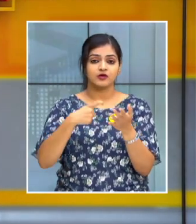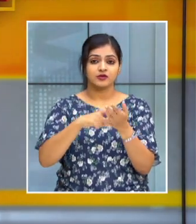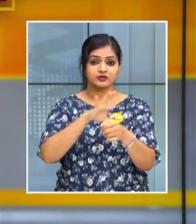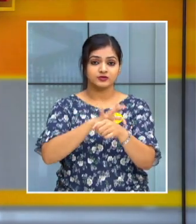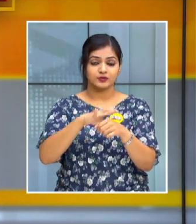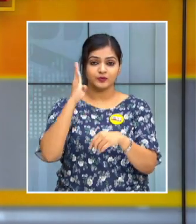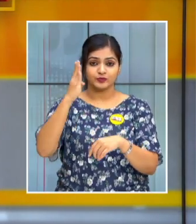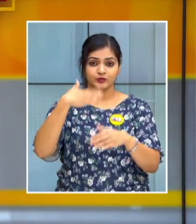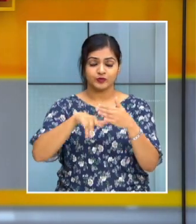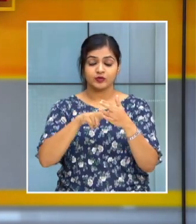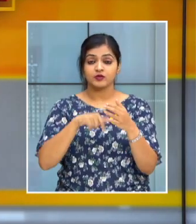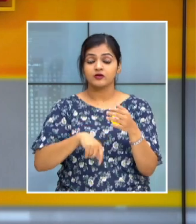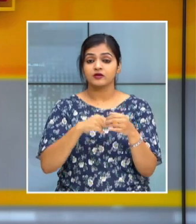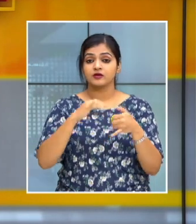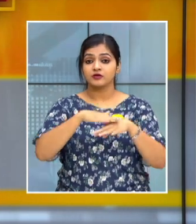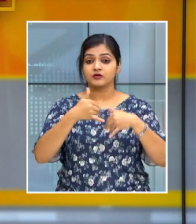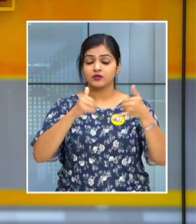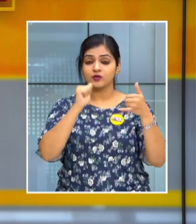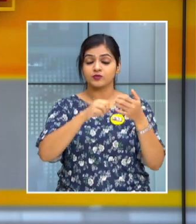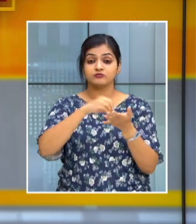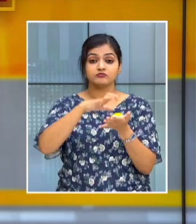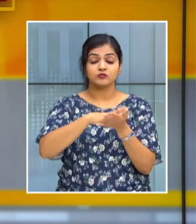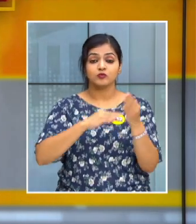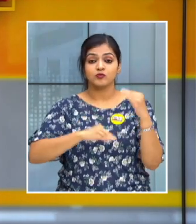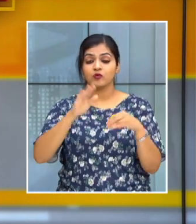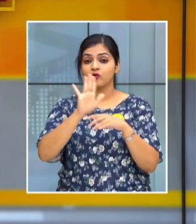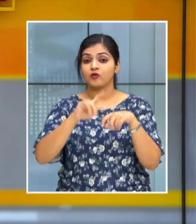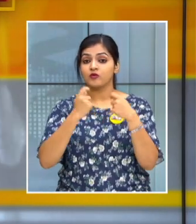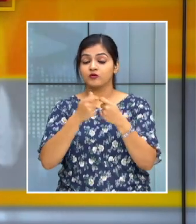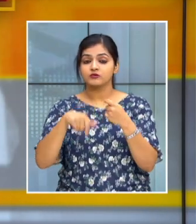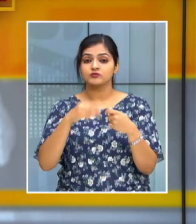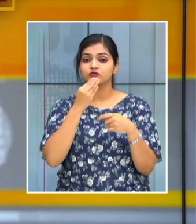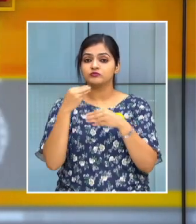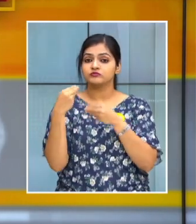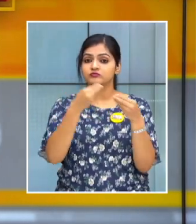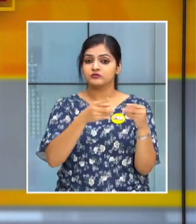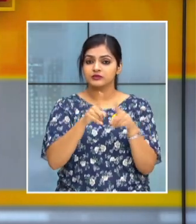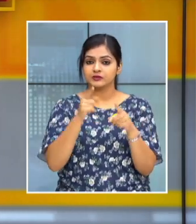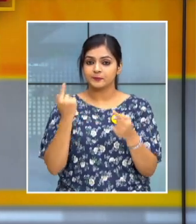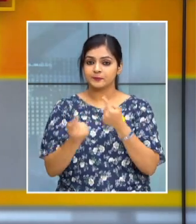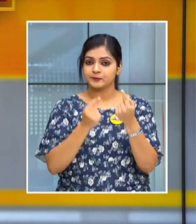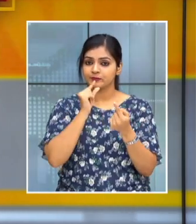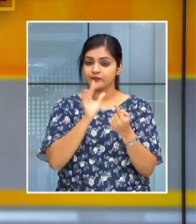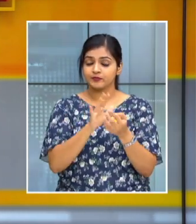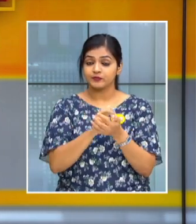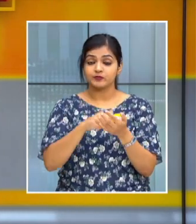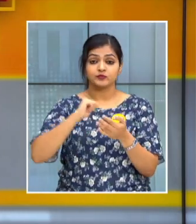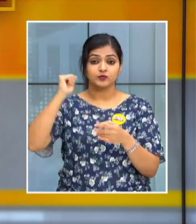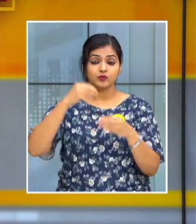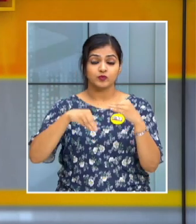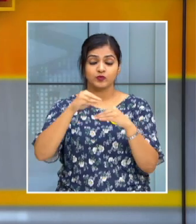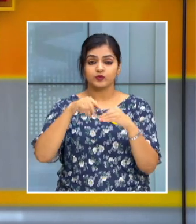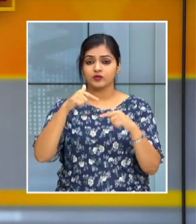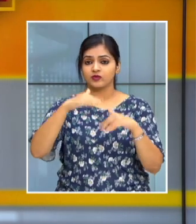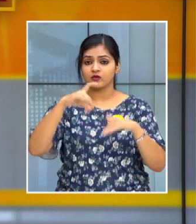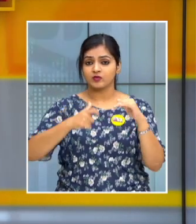പ്രസംഗത്തിലാണ് രാജ്യത്തിന്റെ സമ്പത്ത് മുസ്ലിങ്ങൾക്ക് നൽകും കോൺഗ്രസ് എന്ന വിവാദ പരാമർശം ഉണ്ടായത്. അതിൽ പ്രതിഷേധിച്ച് തെരഞ്ഞെടുപ്പ് കമ്മീഷൻ